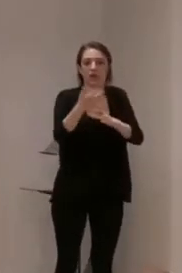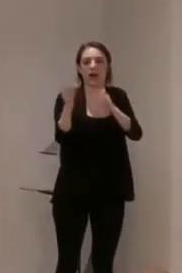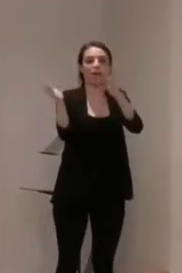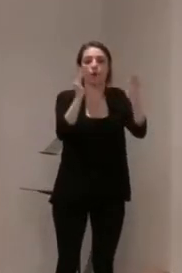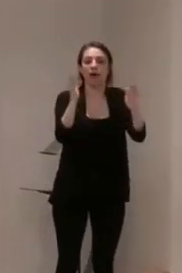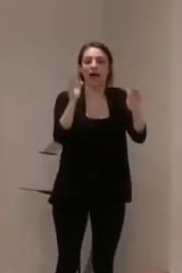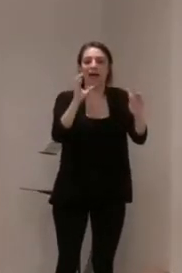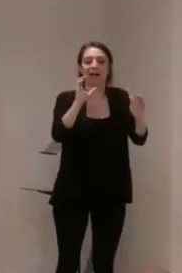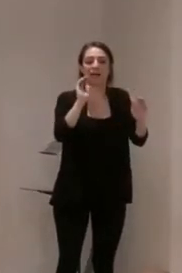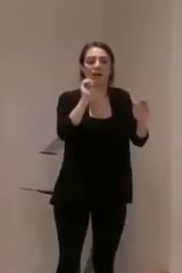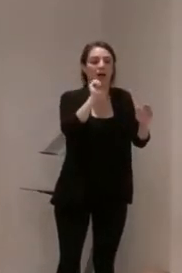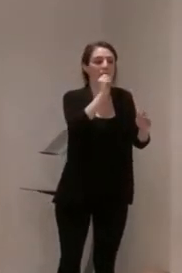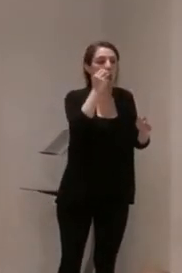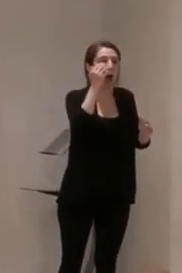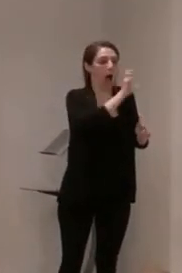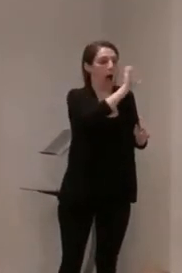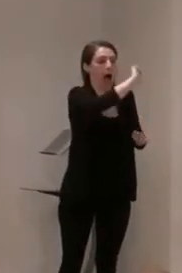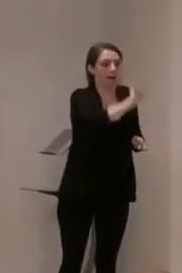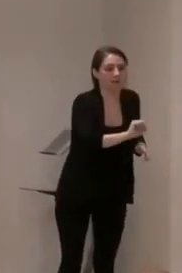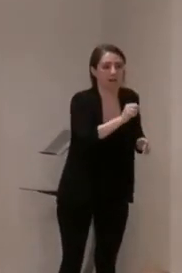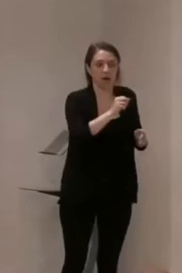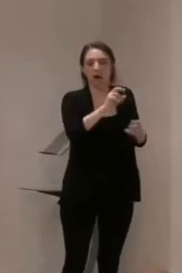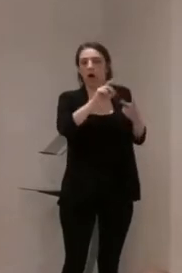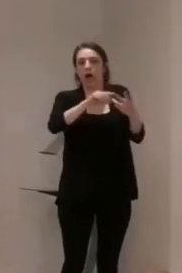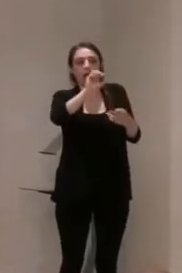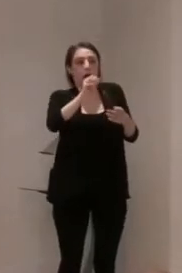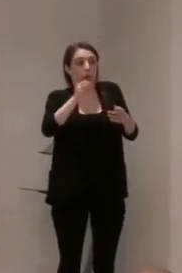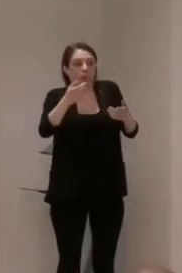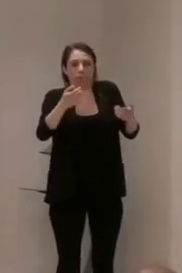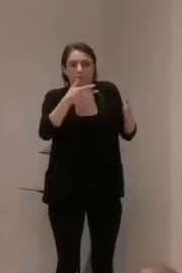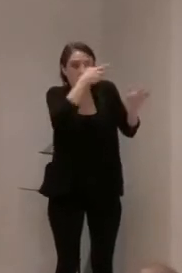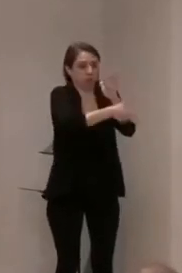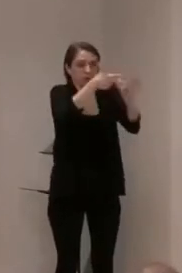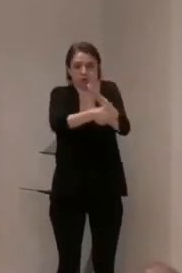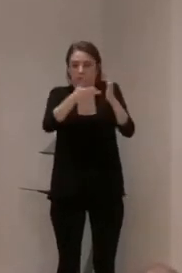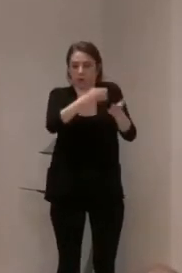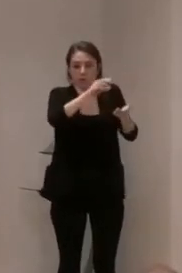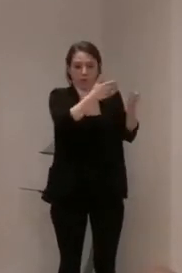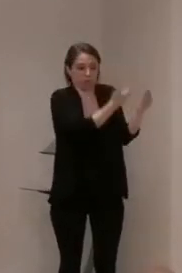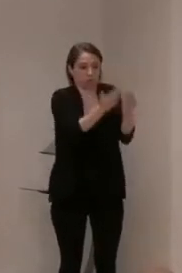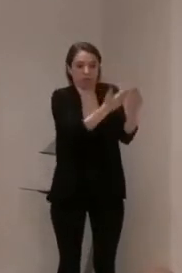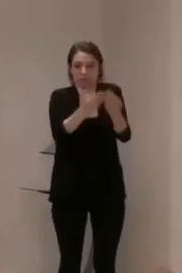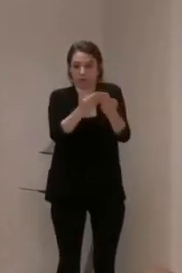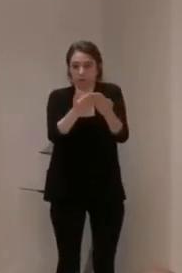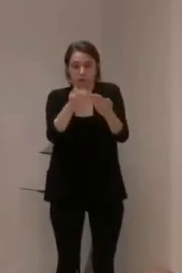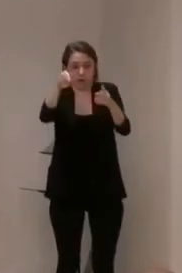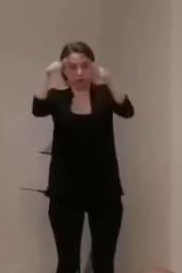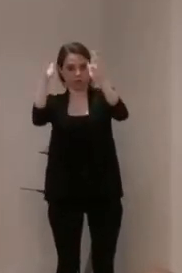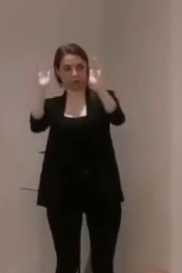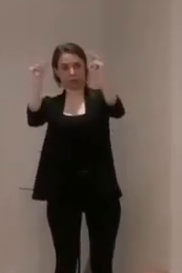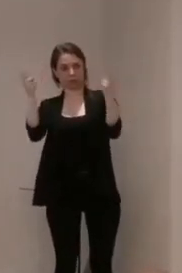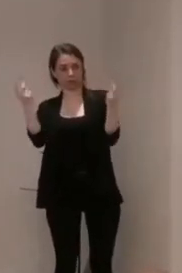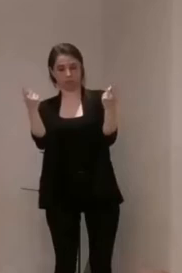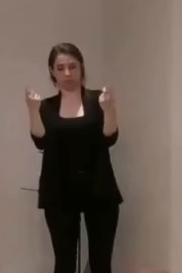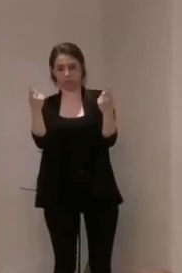fan les guerres d'Àfrica, però no hi ha un memorial sobre aquestes coses, perquè bé, volem saber la